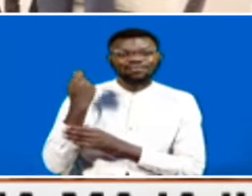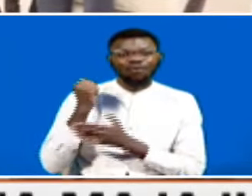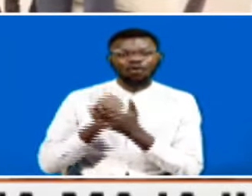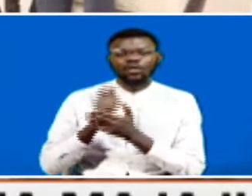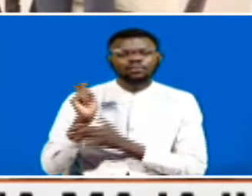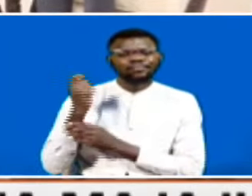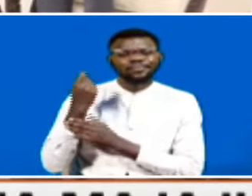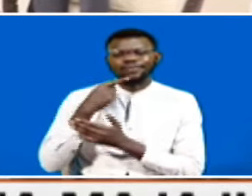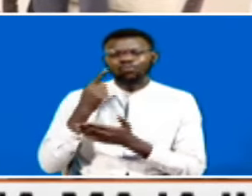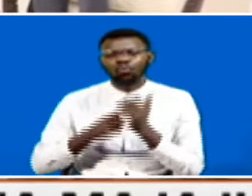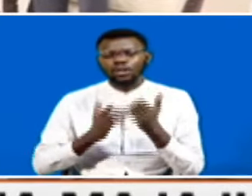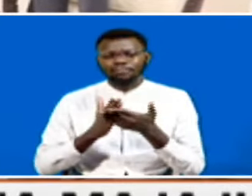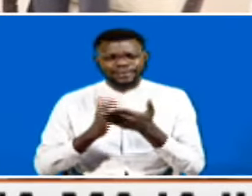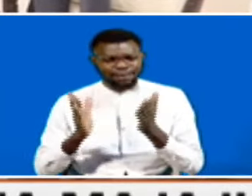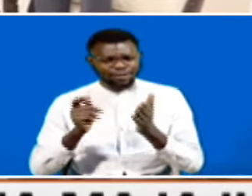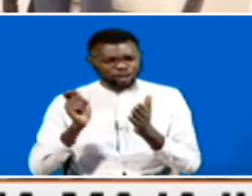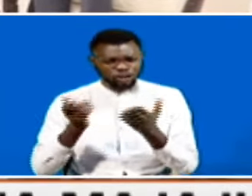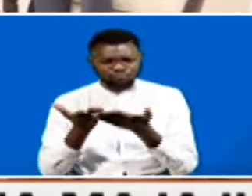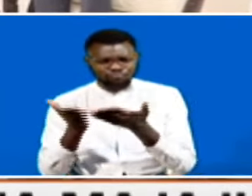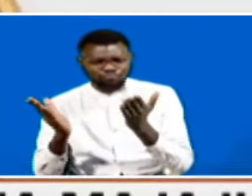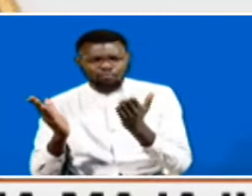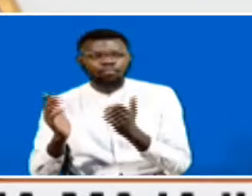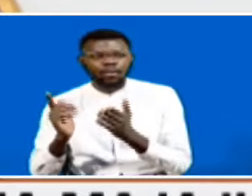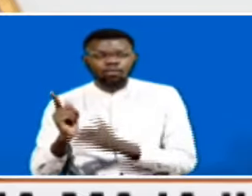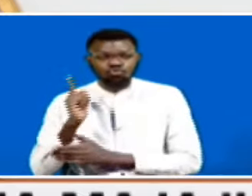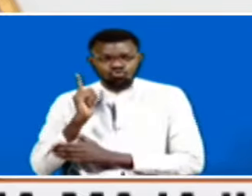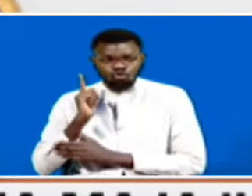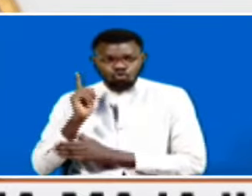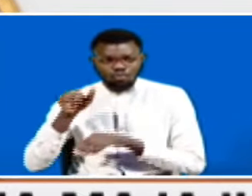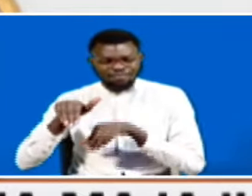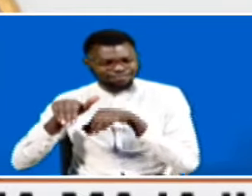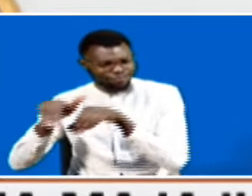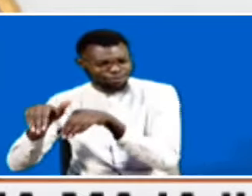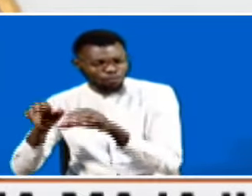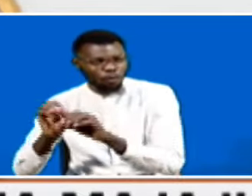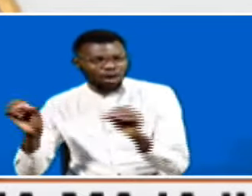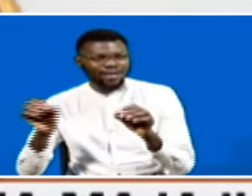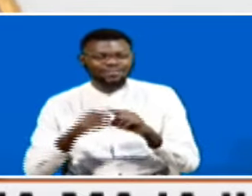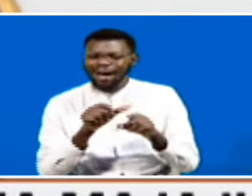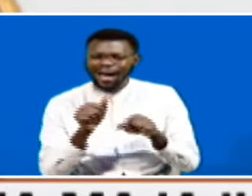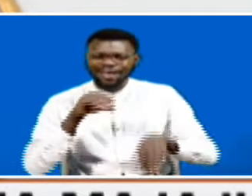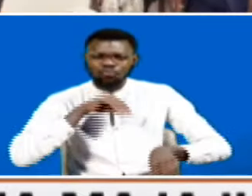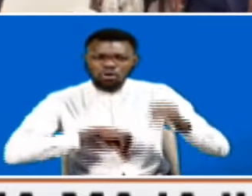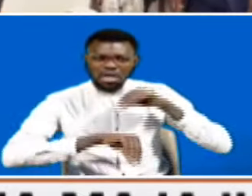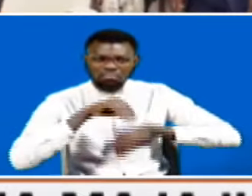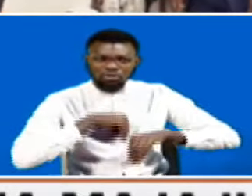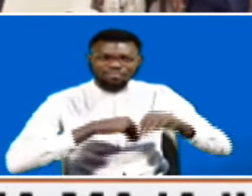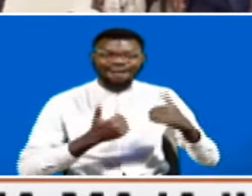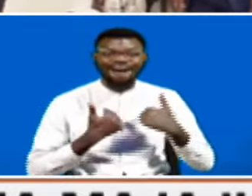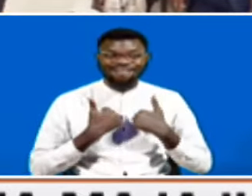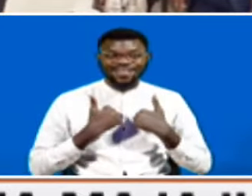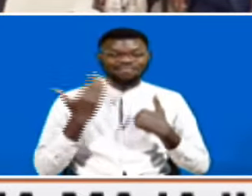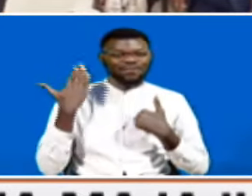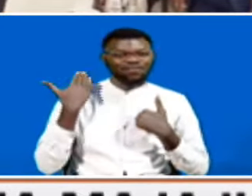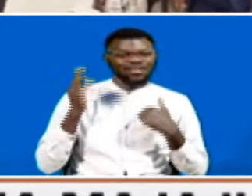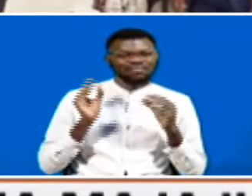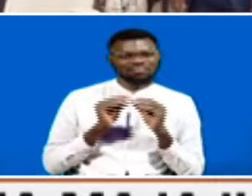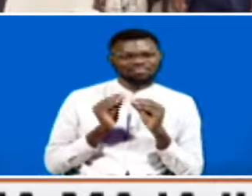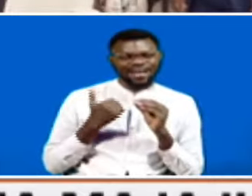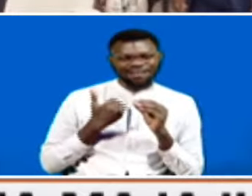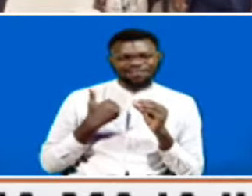kulikuwa na majaji ambao walikuwa wakienda kinyume na sheria na wengine kuwa mafisadi, na hata mkutano kufanyika kati ya ala 3 za